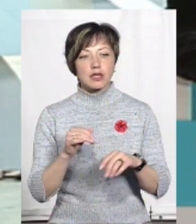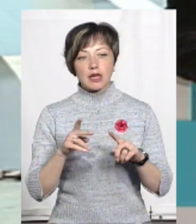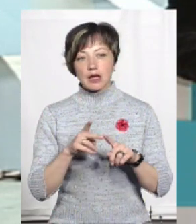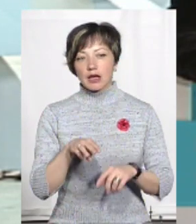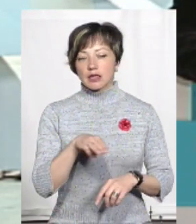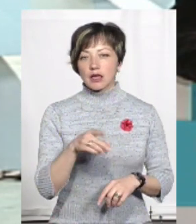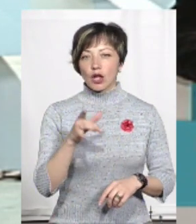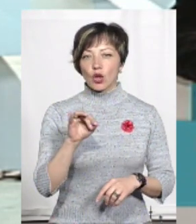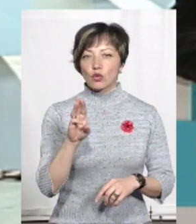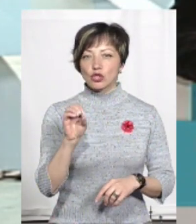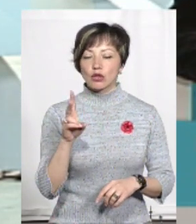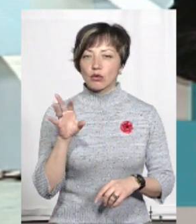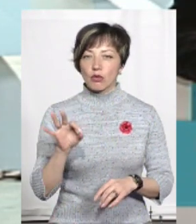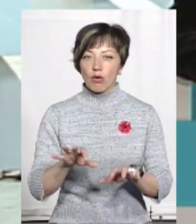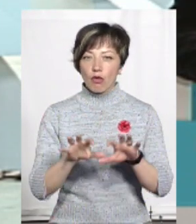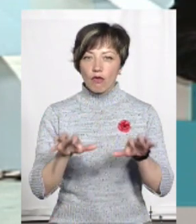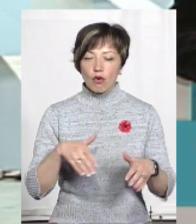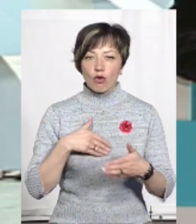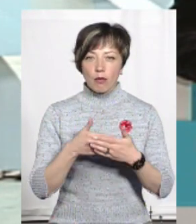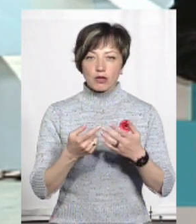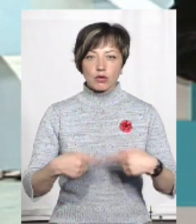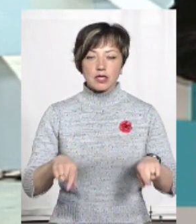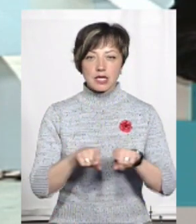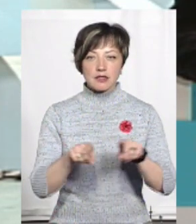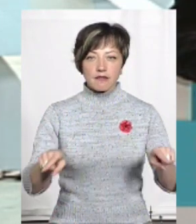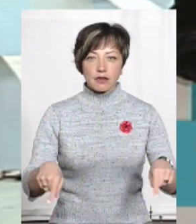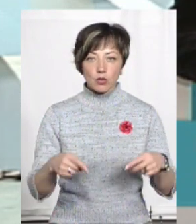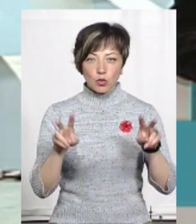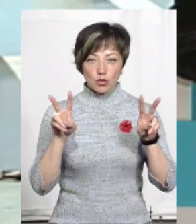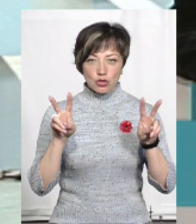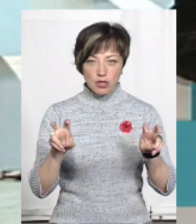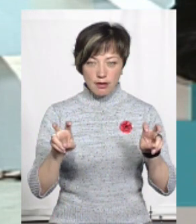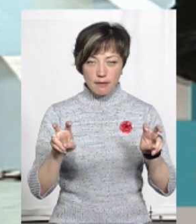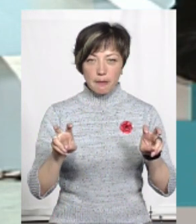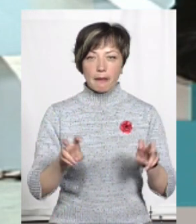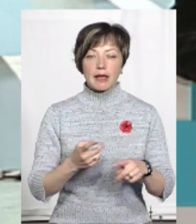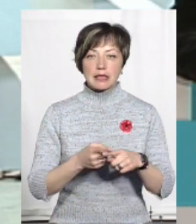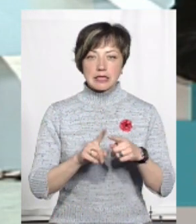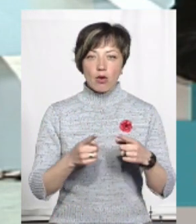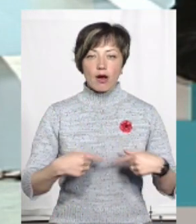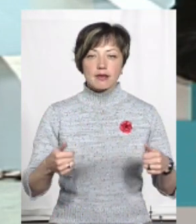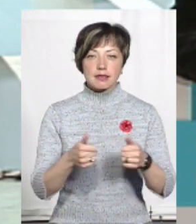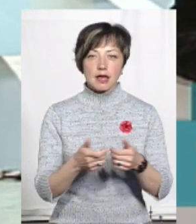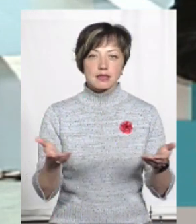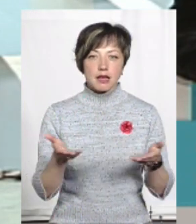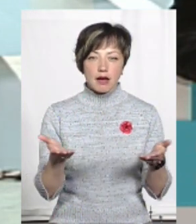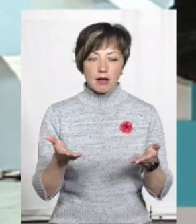Тетяною Глущенко, головою громадської організації «Відродження 2015». Це організація,